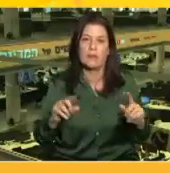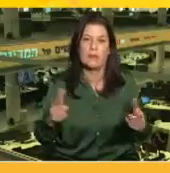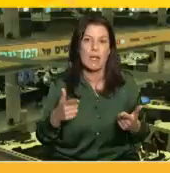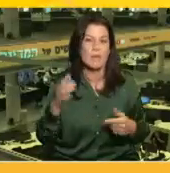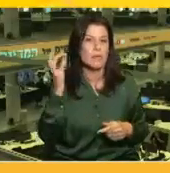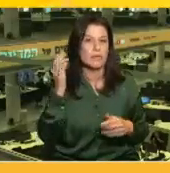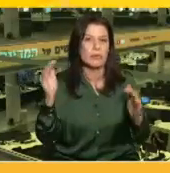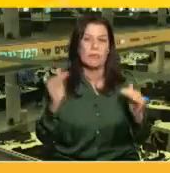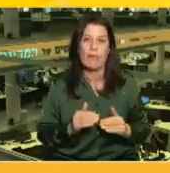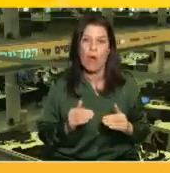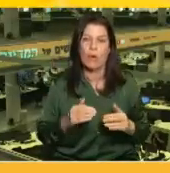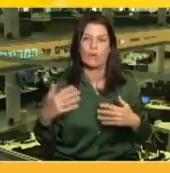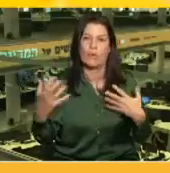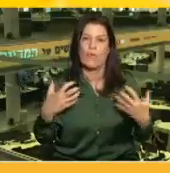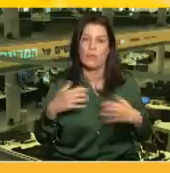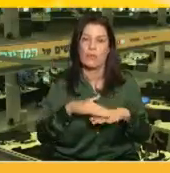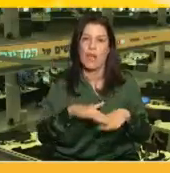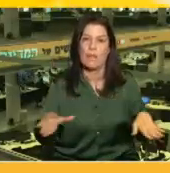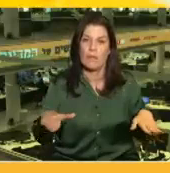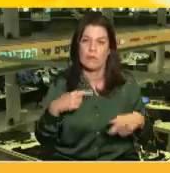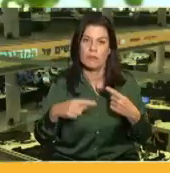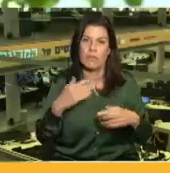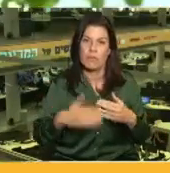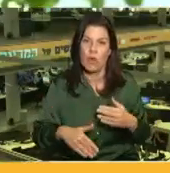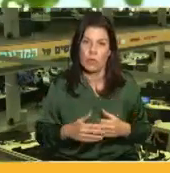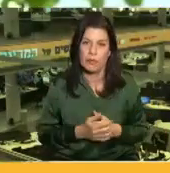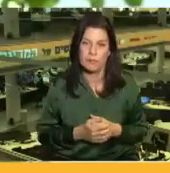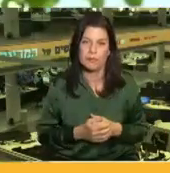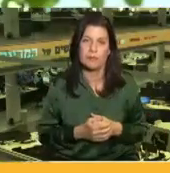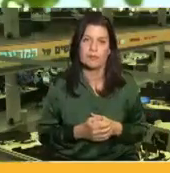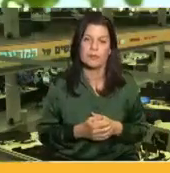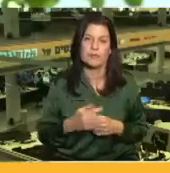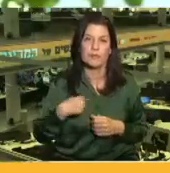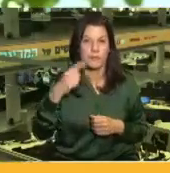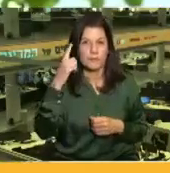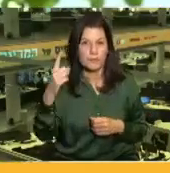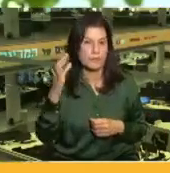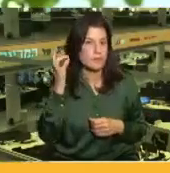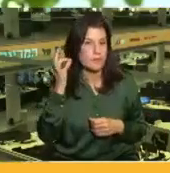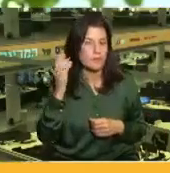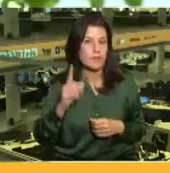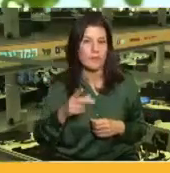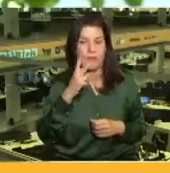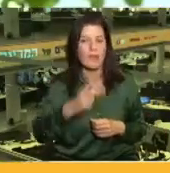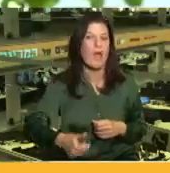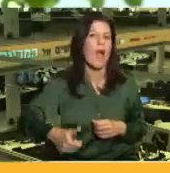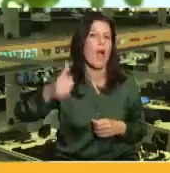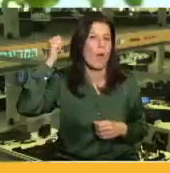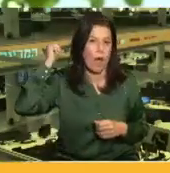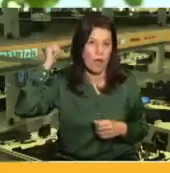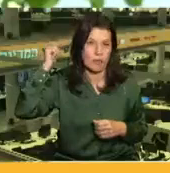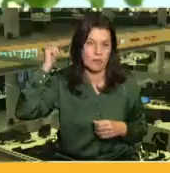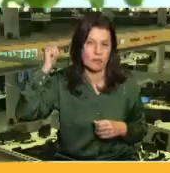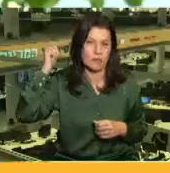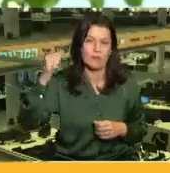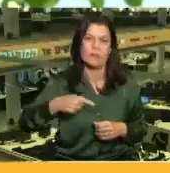פחות מופיעות על בנות בשנים האחרונות? אני אגיד לך מה, אני חושבת שאנחנו צריכות לקחת הרבה הרבה אחורה, ואני